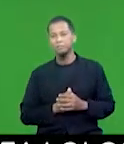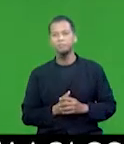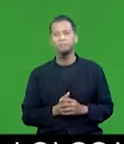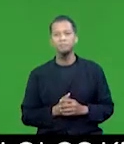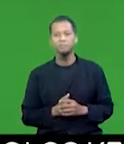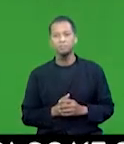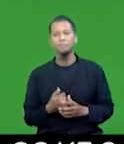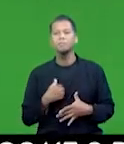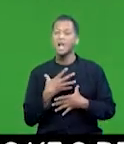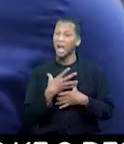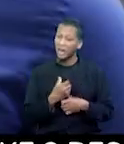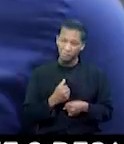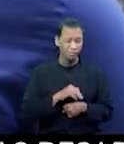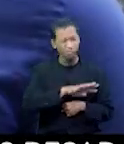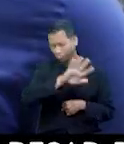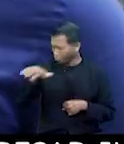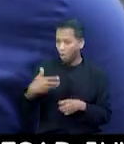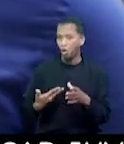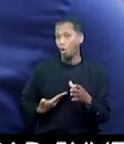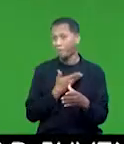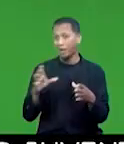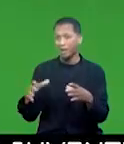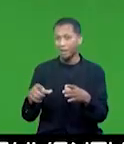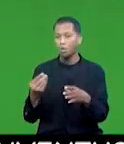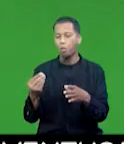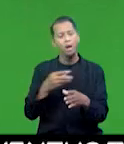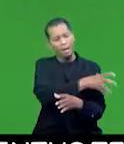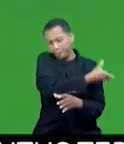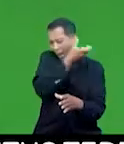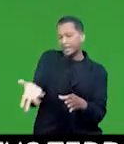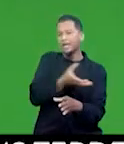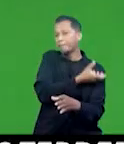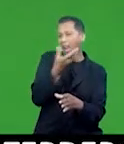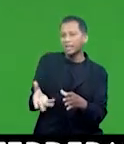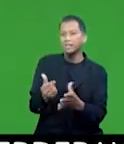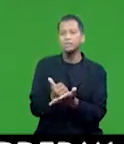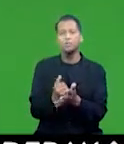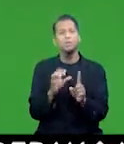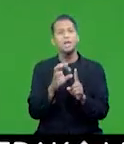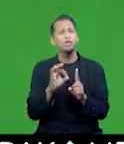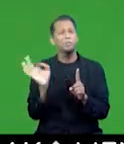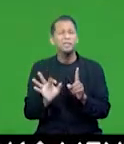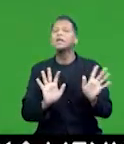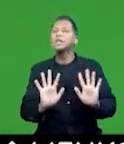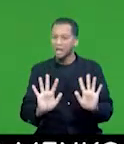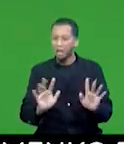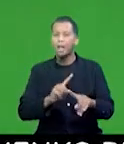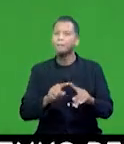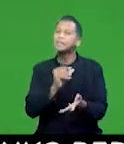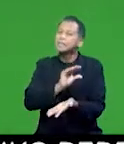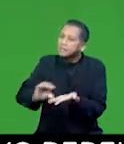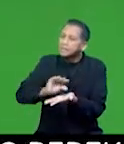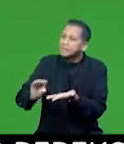lah. Walaupun nggak 100%, tapi harapan kita bisa kembali. Karena apa? Karena saya tahu nih, saya tahu korban ini semuanya,